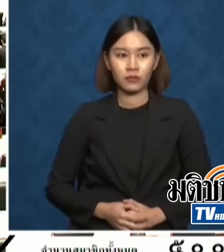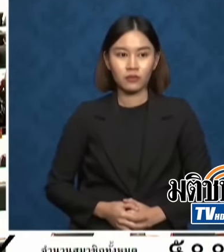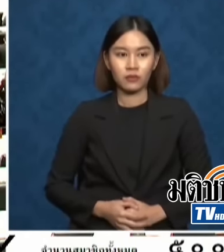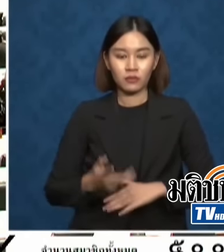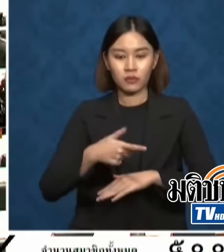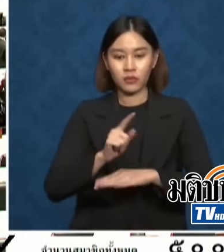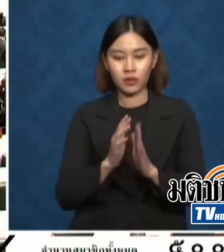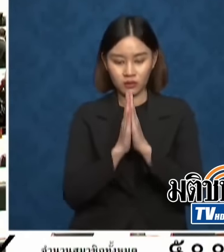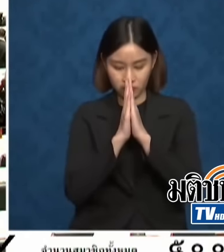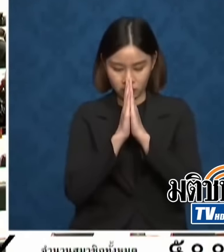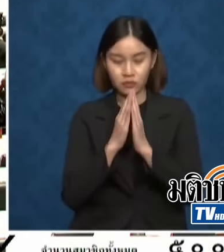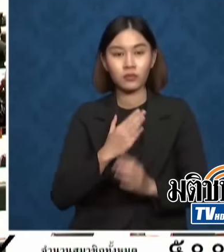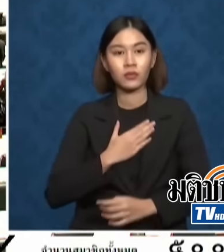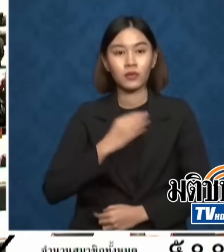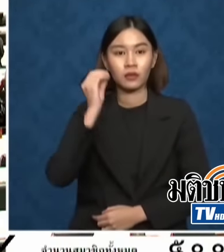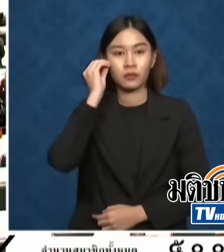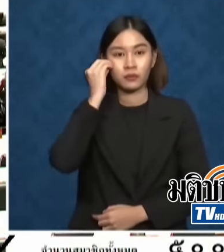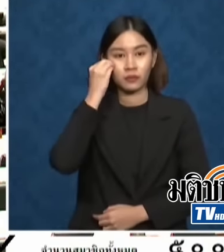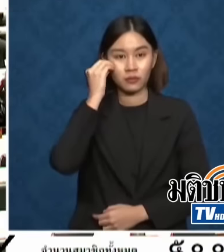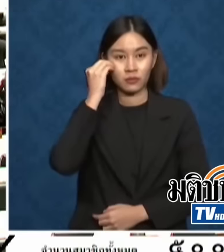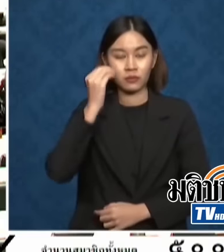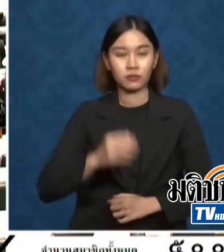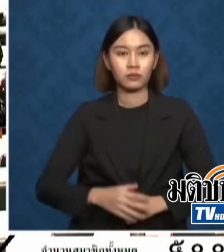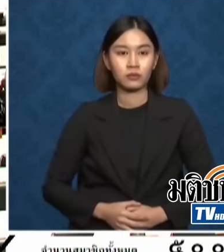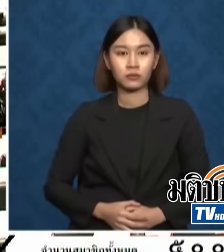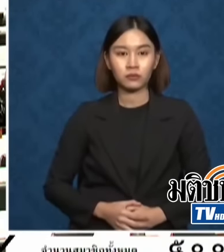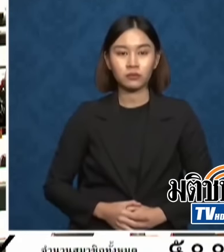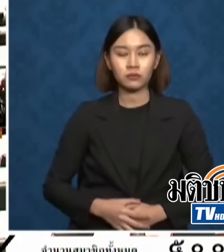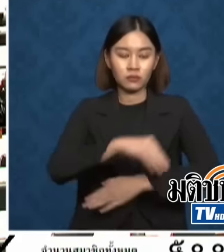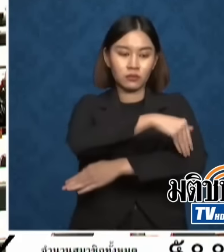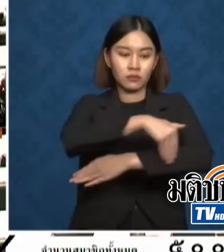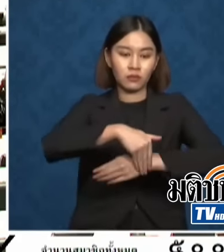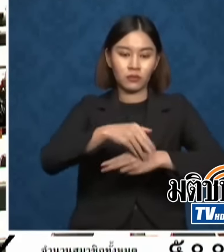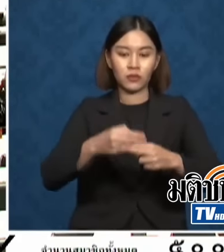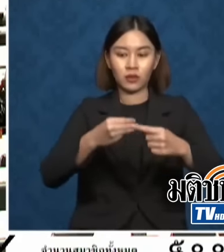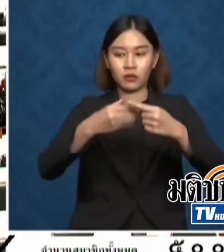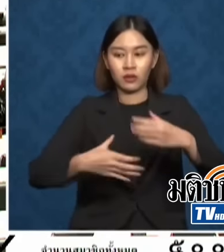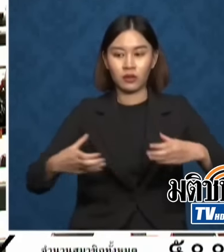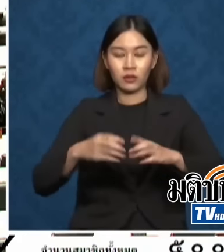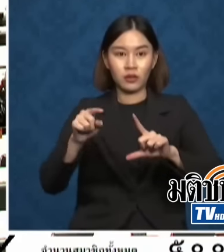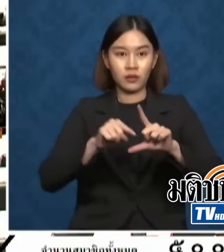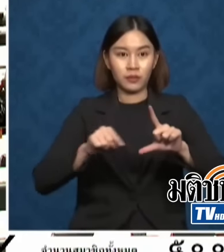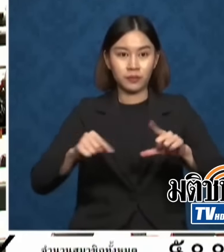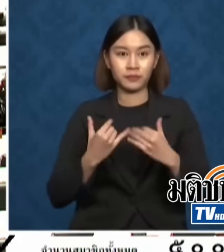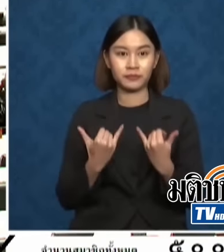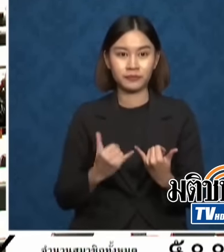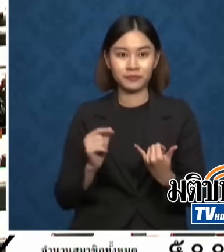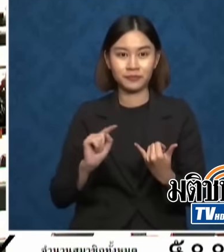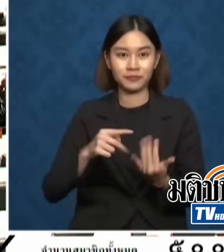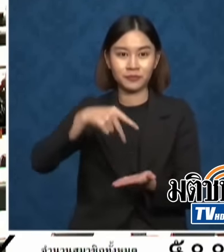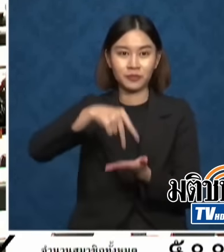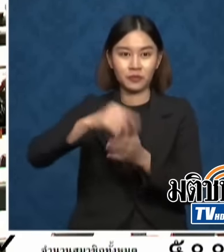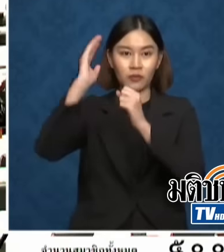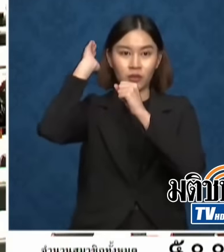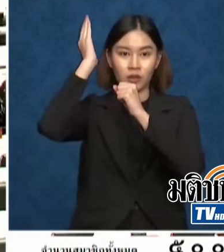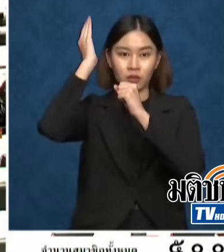เรียนท่านประธานที่เคารพกับผมพิธาลิ้มเจริญรัตน์บัญชีรายชื่อพรรคก้าวไกลวันนี้ขอลุกขึ้นอภิปร